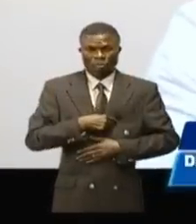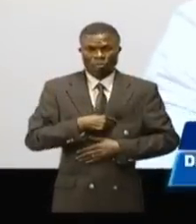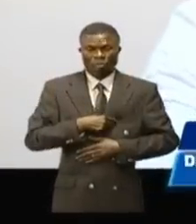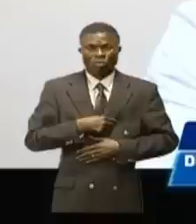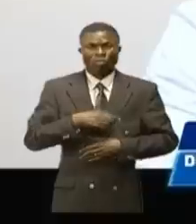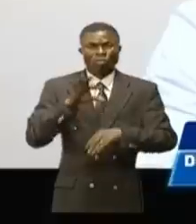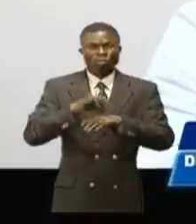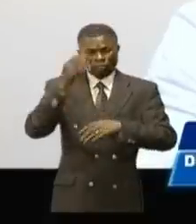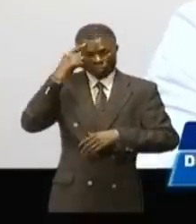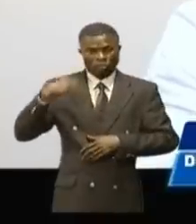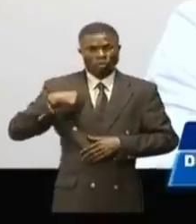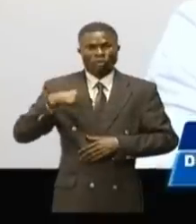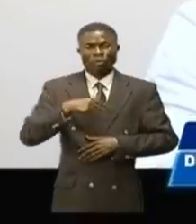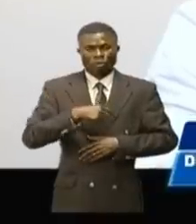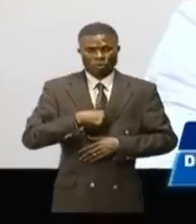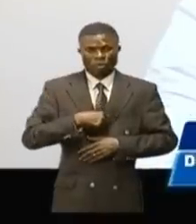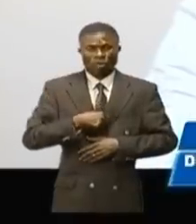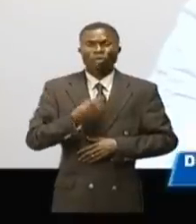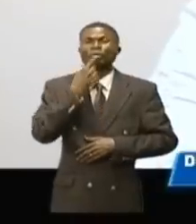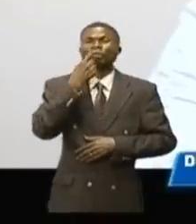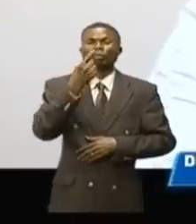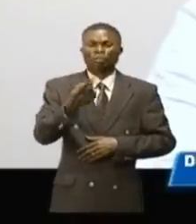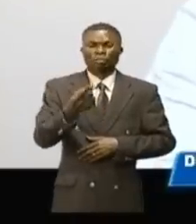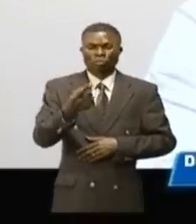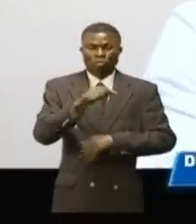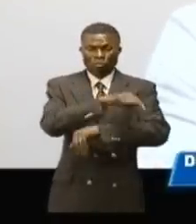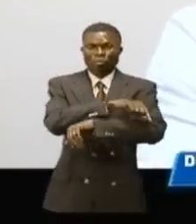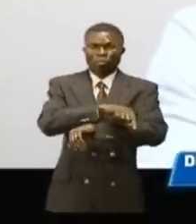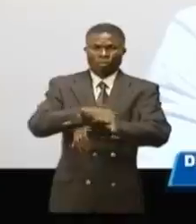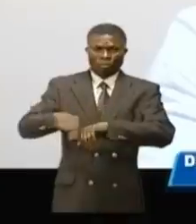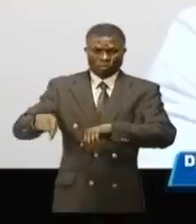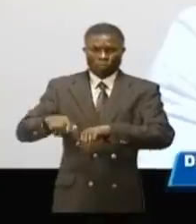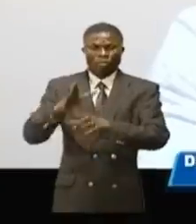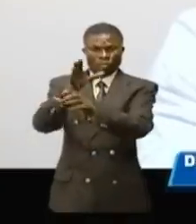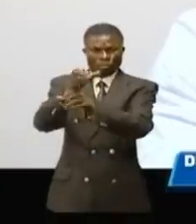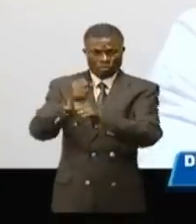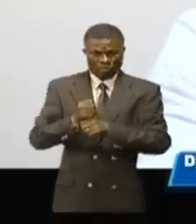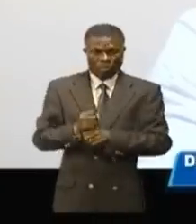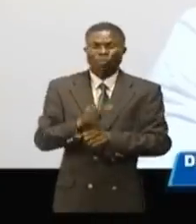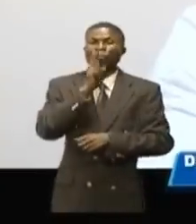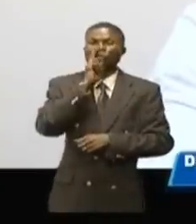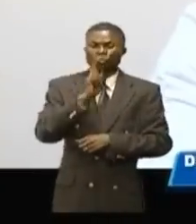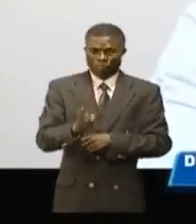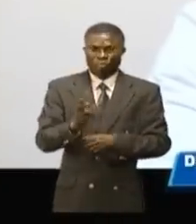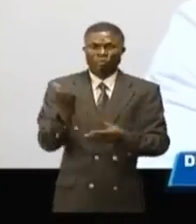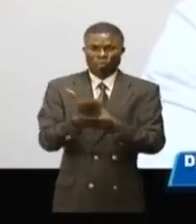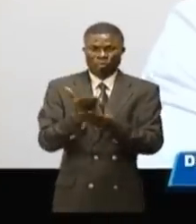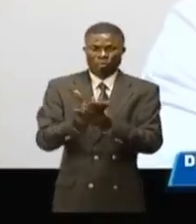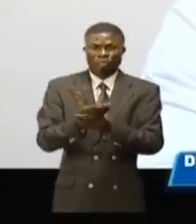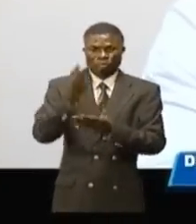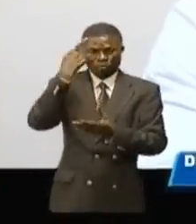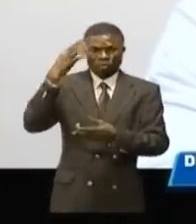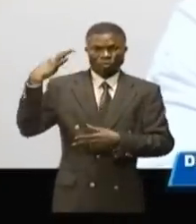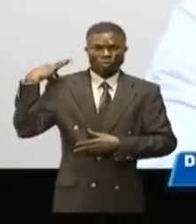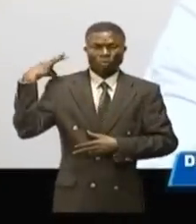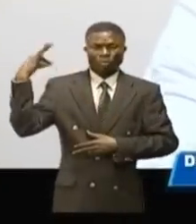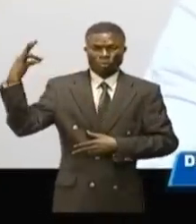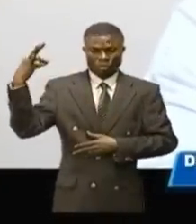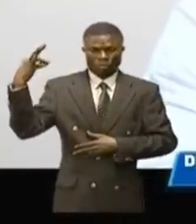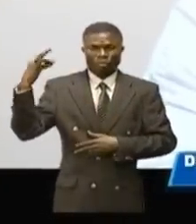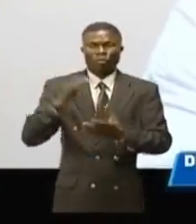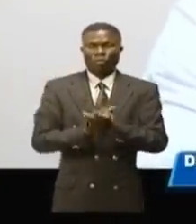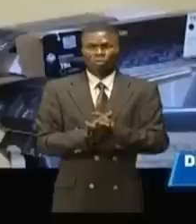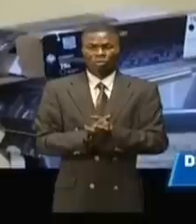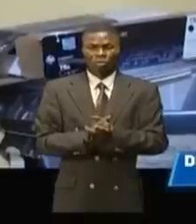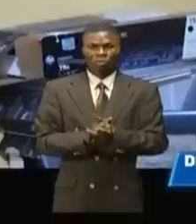pouvoir évidemment dire que le bureau de réception et traitement de candidature, Robert T.C. Mohamed,